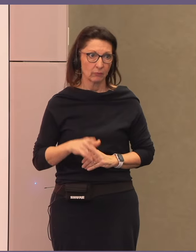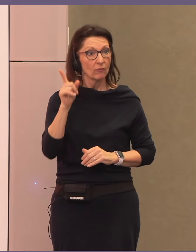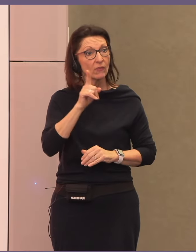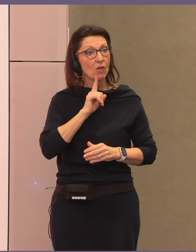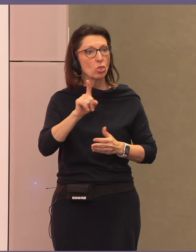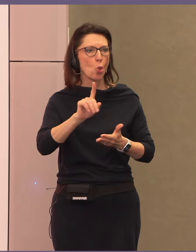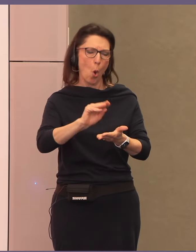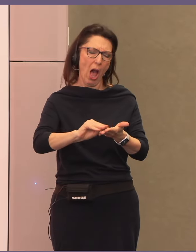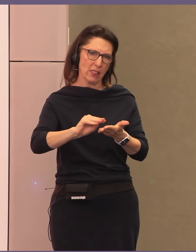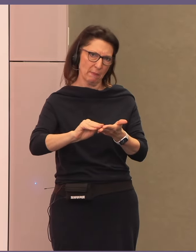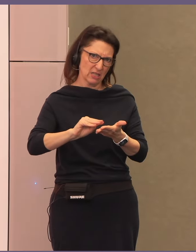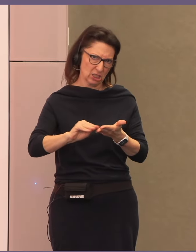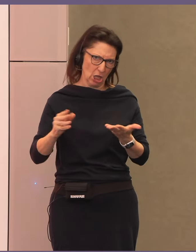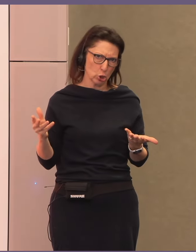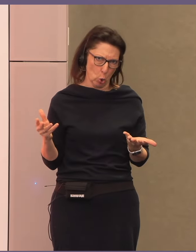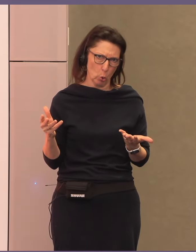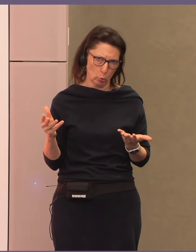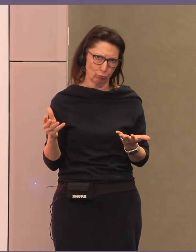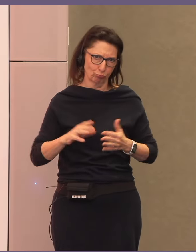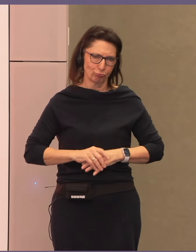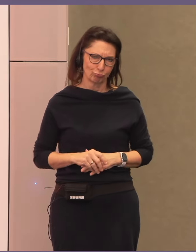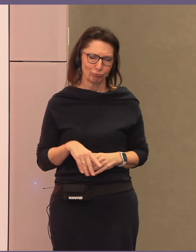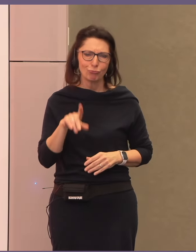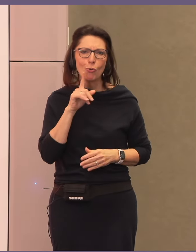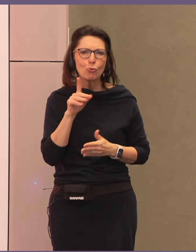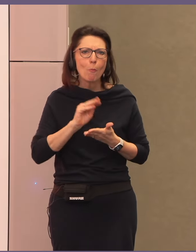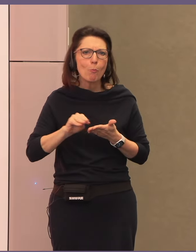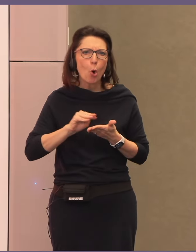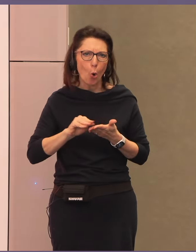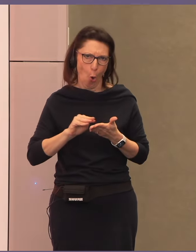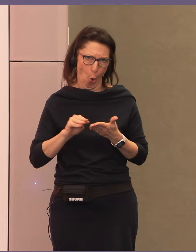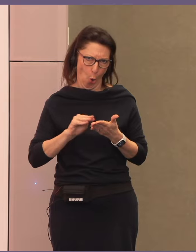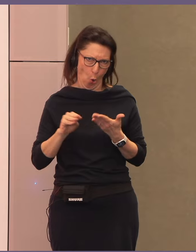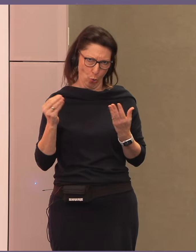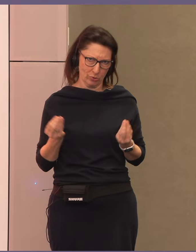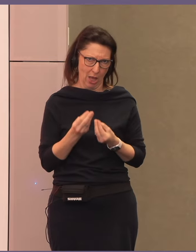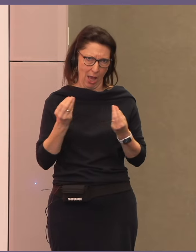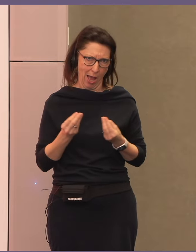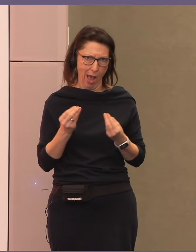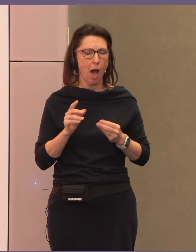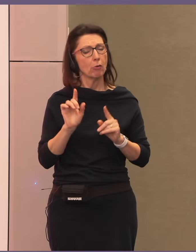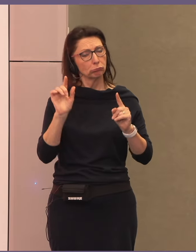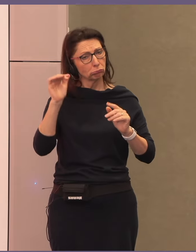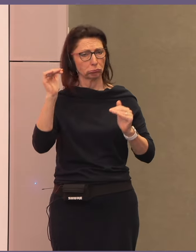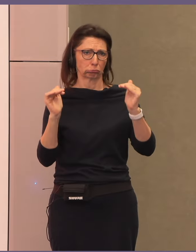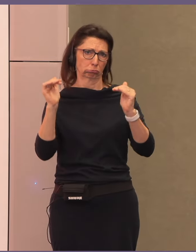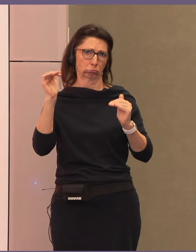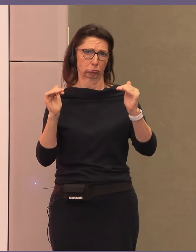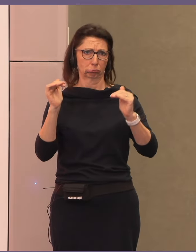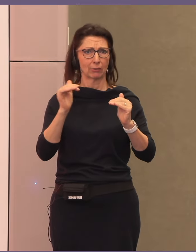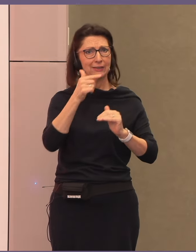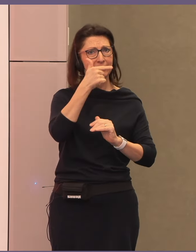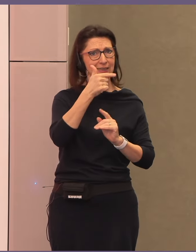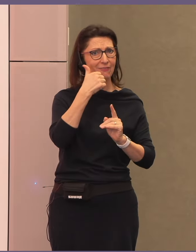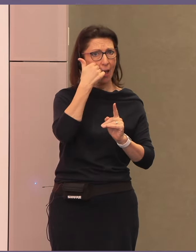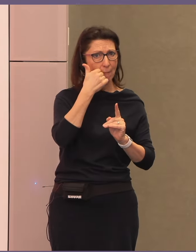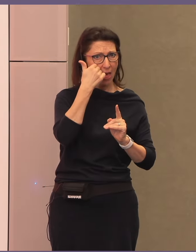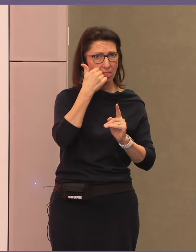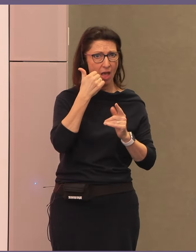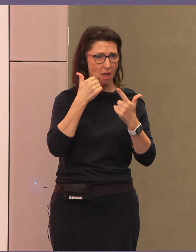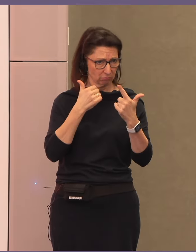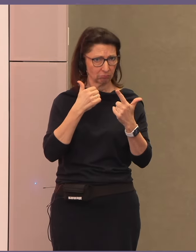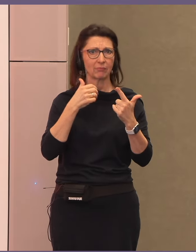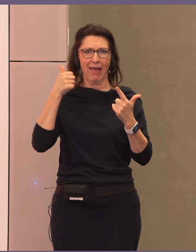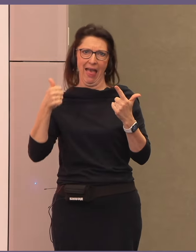administrativen Posten, was uns vielleicht nicht überrascht, nur bei den administrativen Posten war das Verhältnis ausgewogener, auf zwei Männer kam eine Frau.